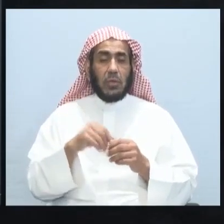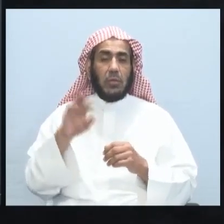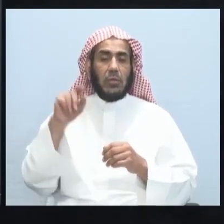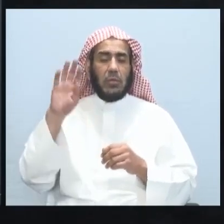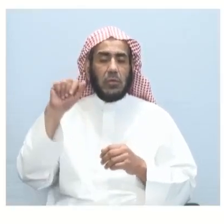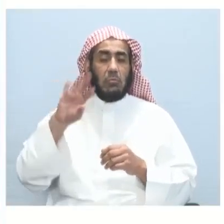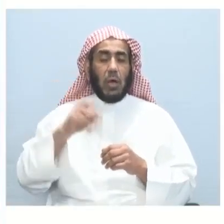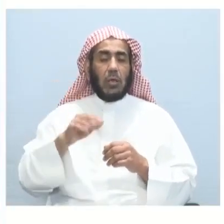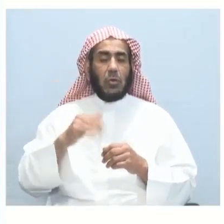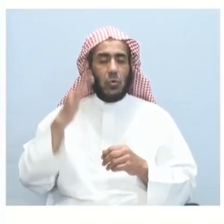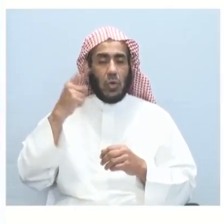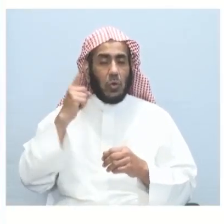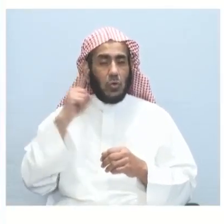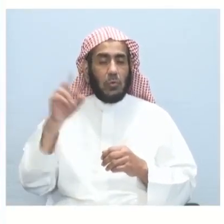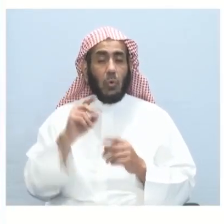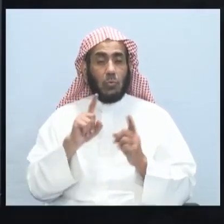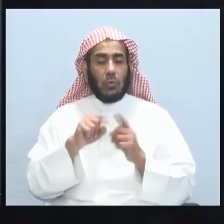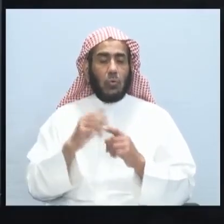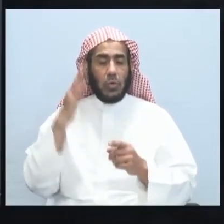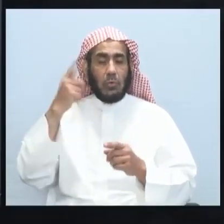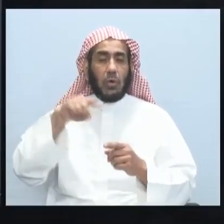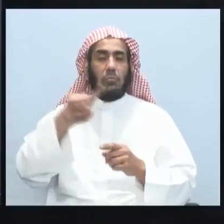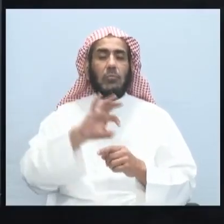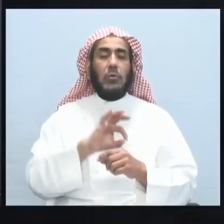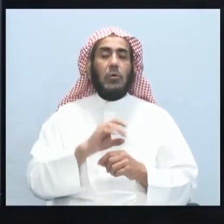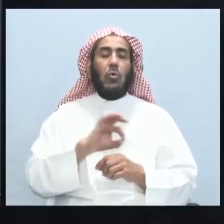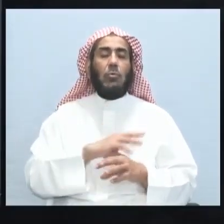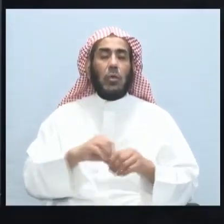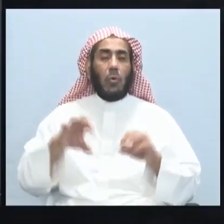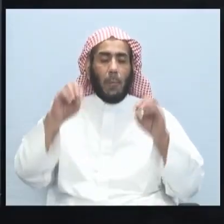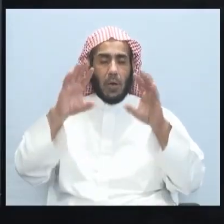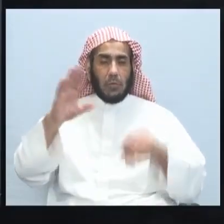ارت شكرا لكم على حسن الاستماع والمتابعه والسلام عليكم ورحمه الله وبركاته